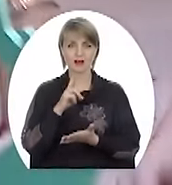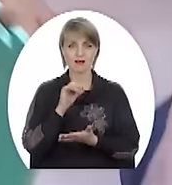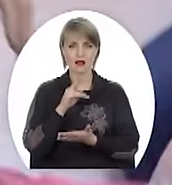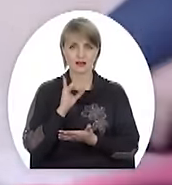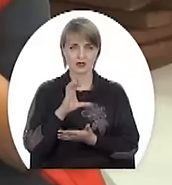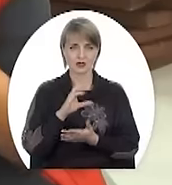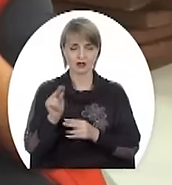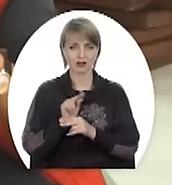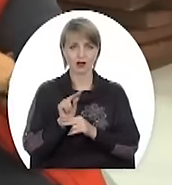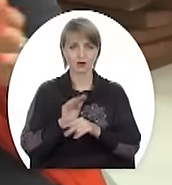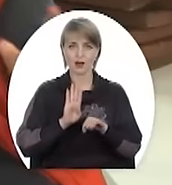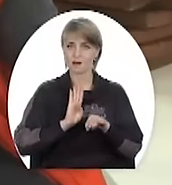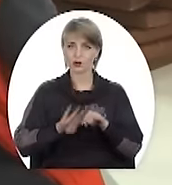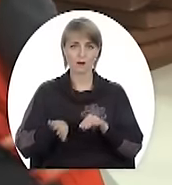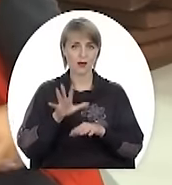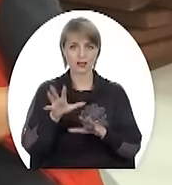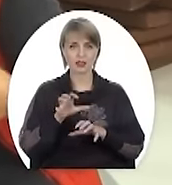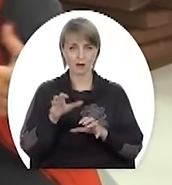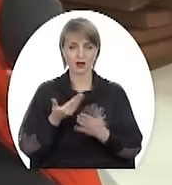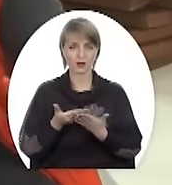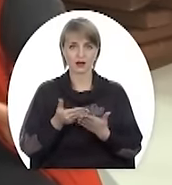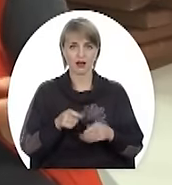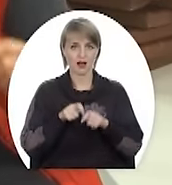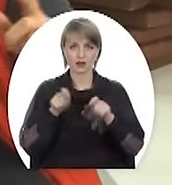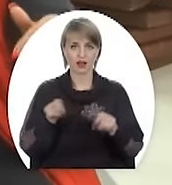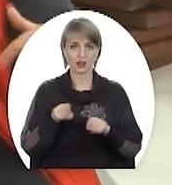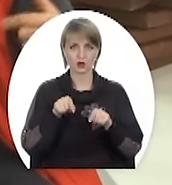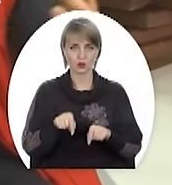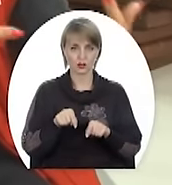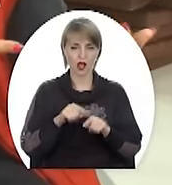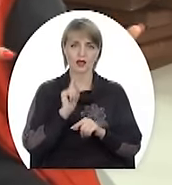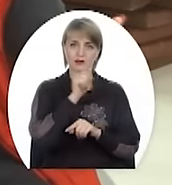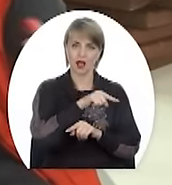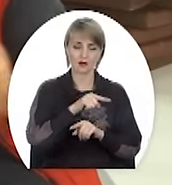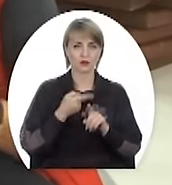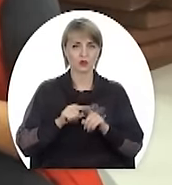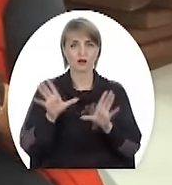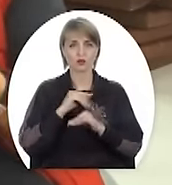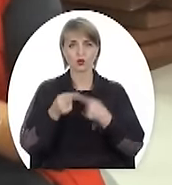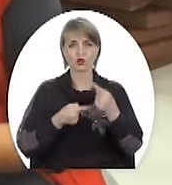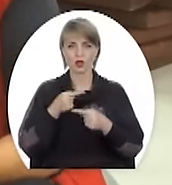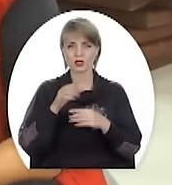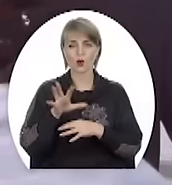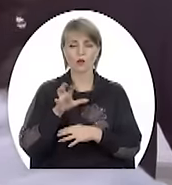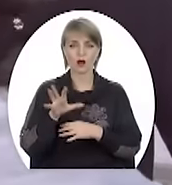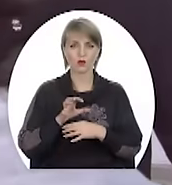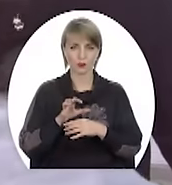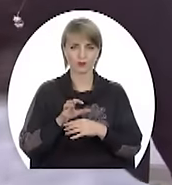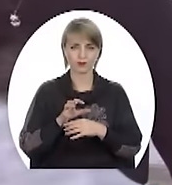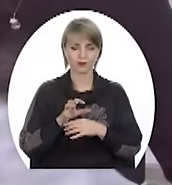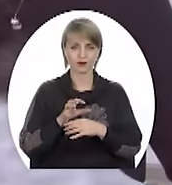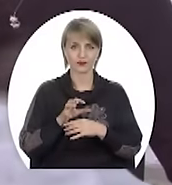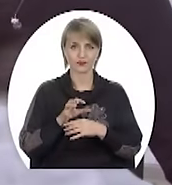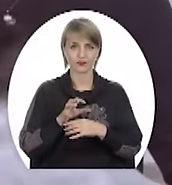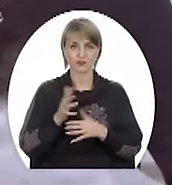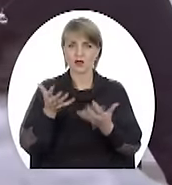да, потому что без собак мы бы их не открыли вот сюда, не открыли бы вот там, потому что все проходит через собаку. То